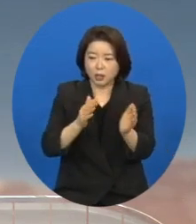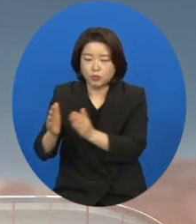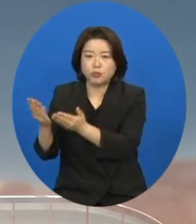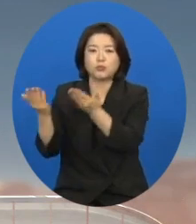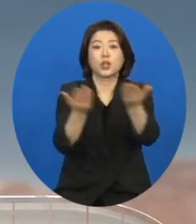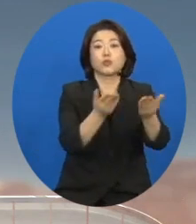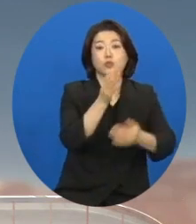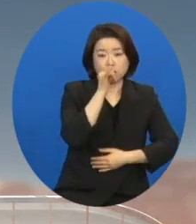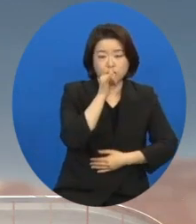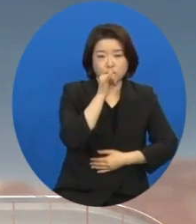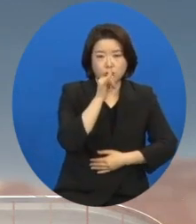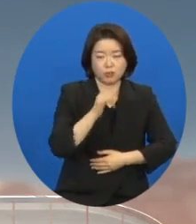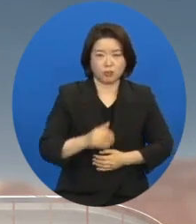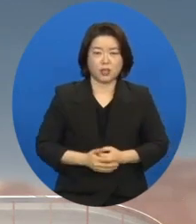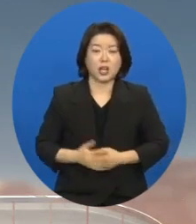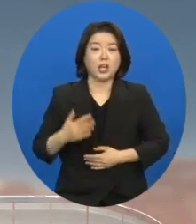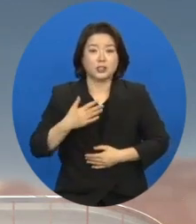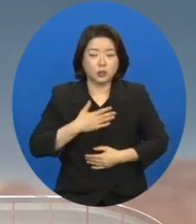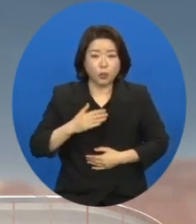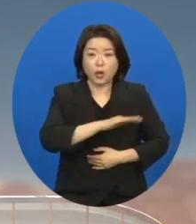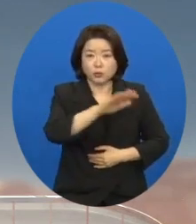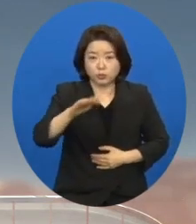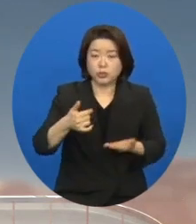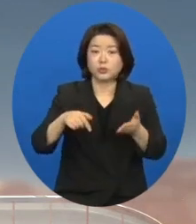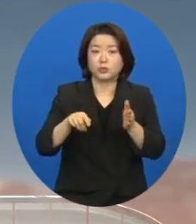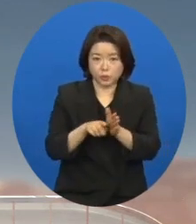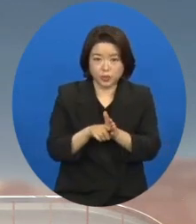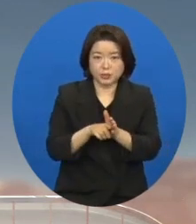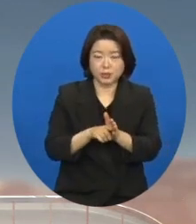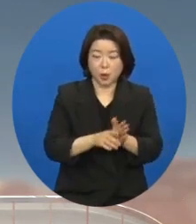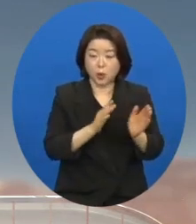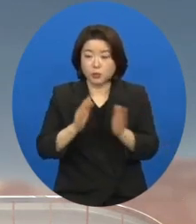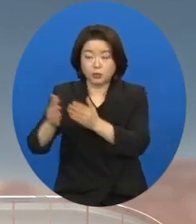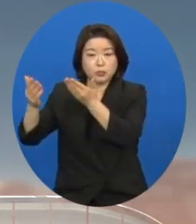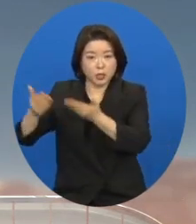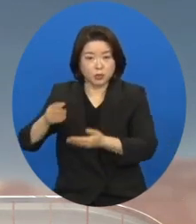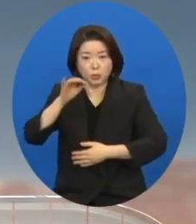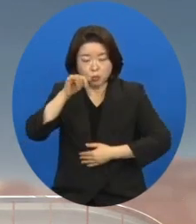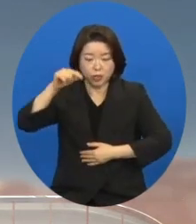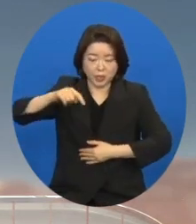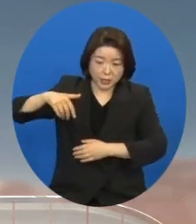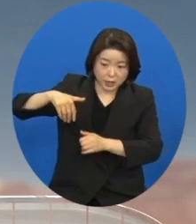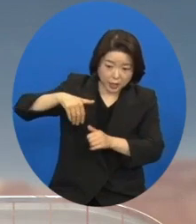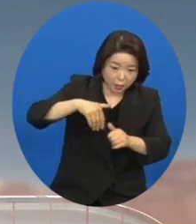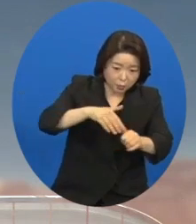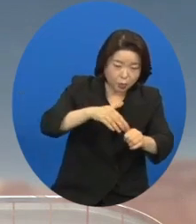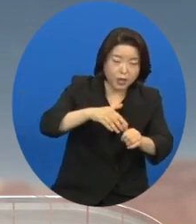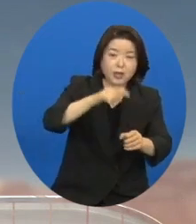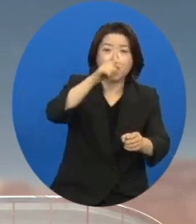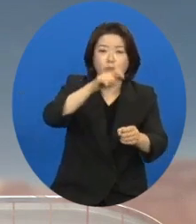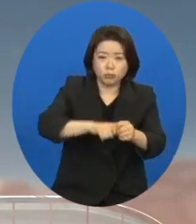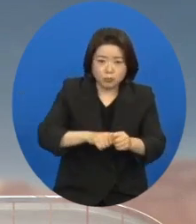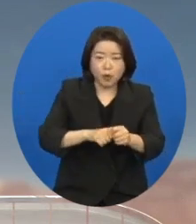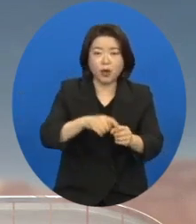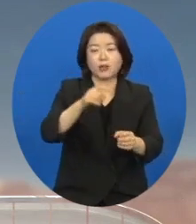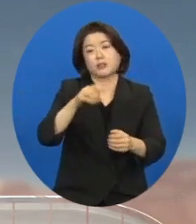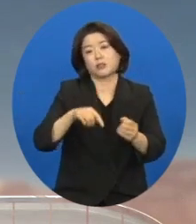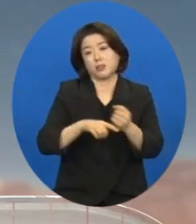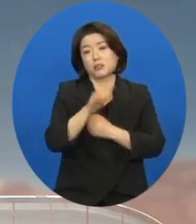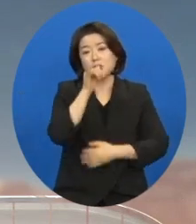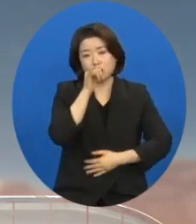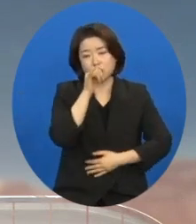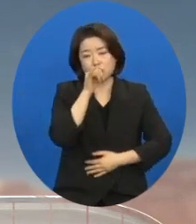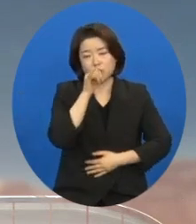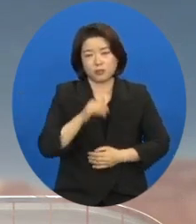저와 여러분들을 위해서 마련하시고 이 땅에 우리를 보내주신 분명한 목적과 뜻이 있습니다.